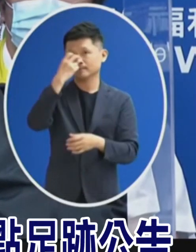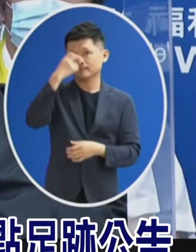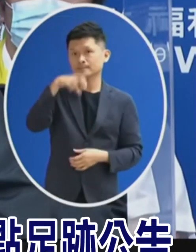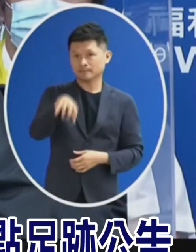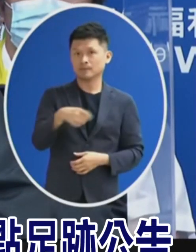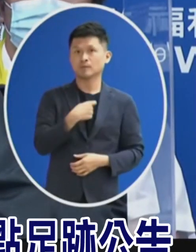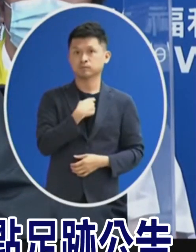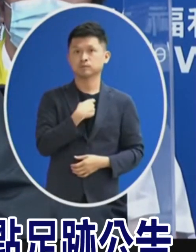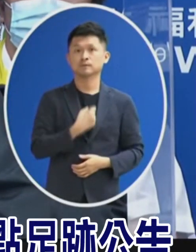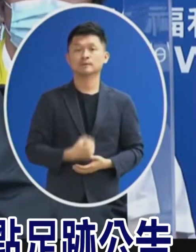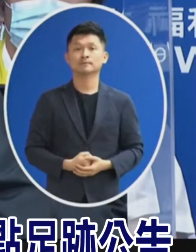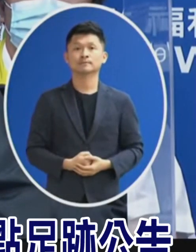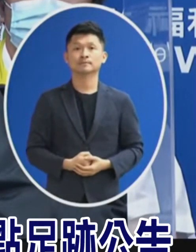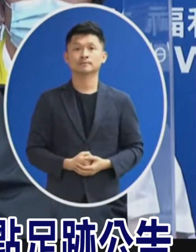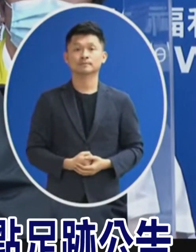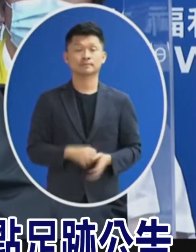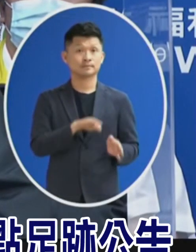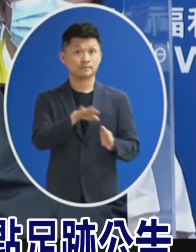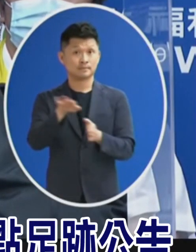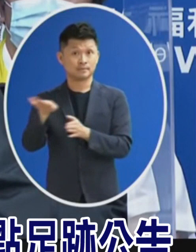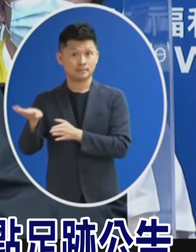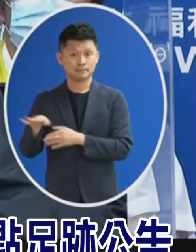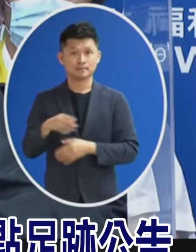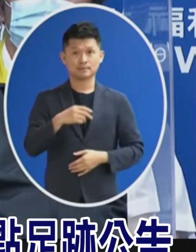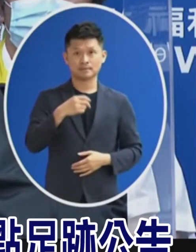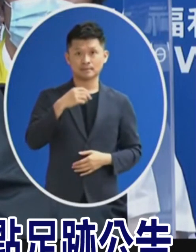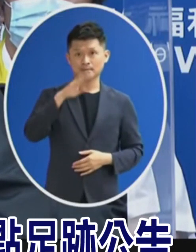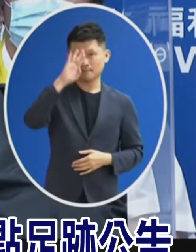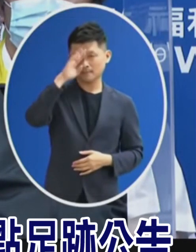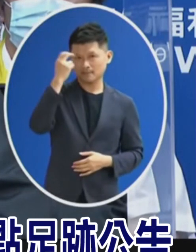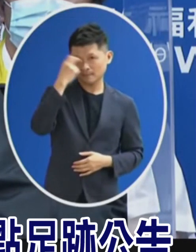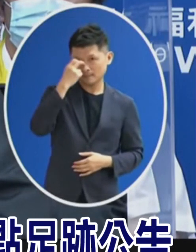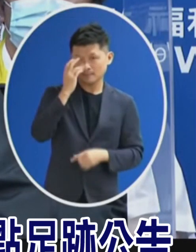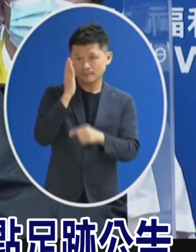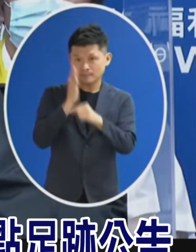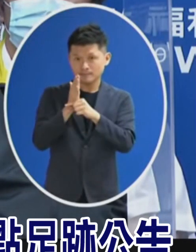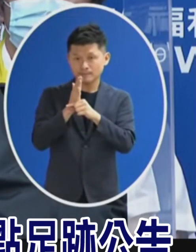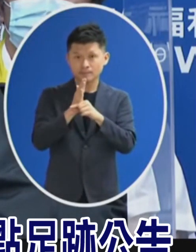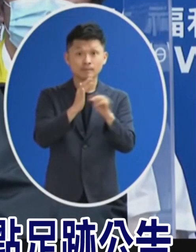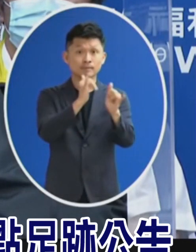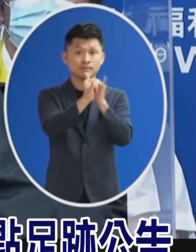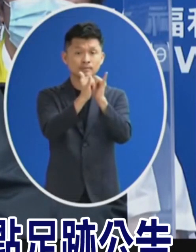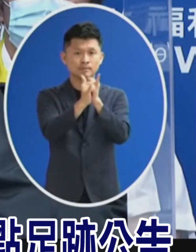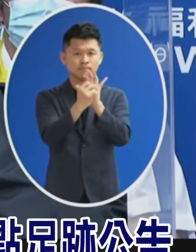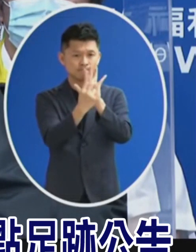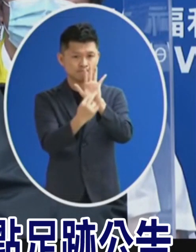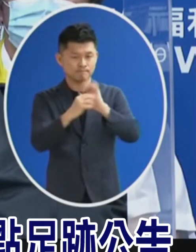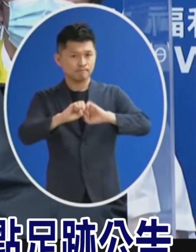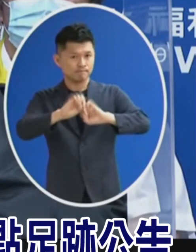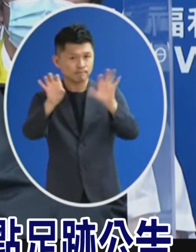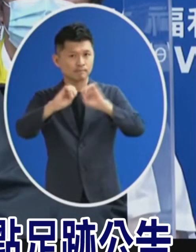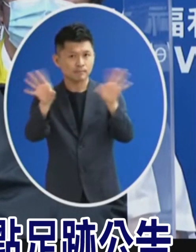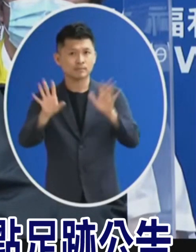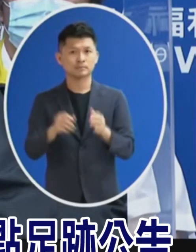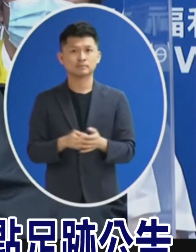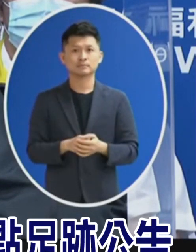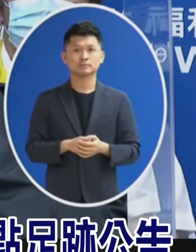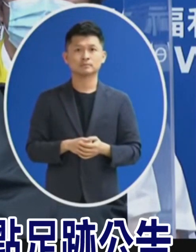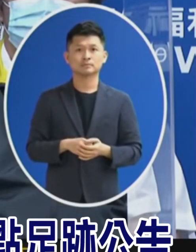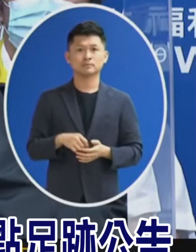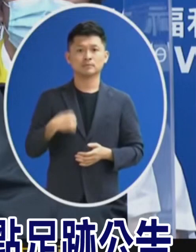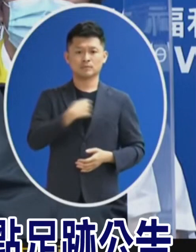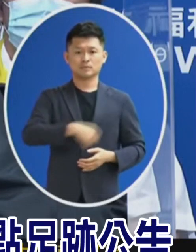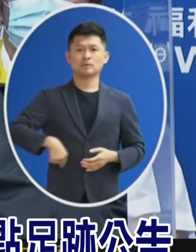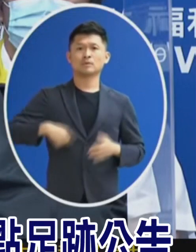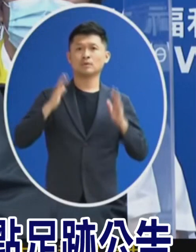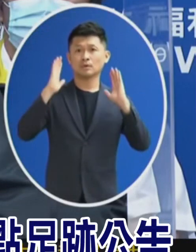站。那另外在筛检的时候也要跟民众来呼吁，并不是大家就没有状况